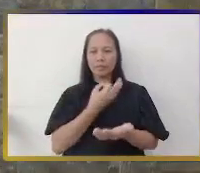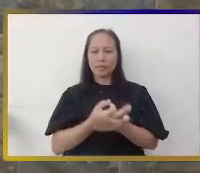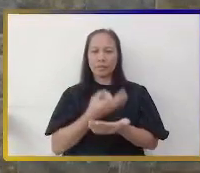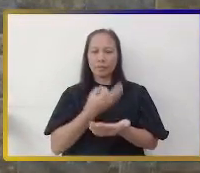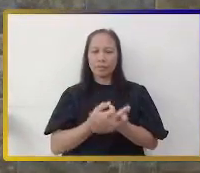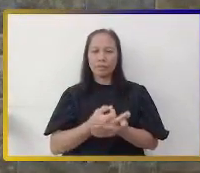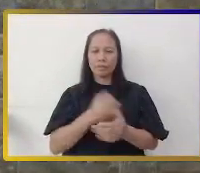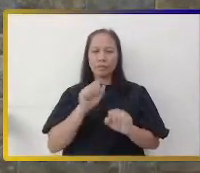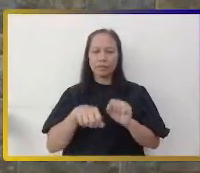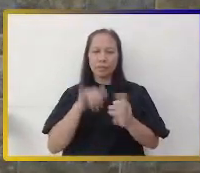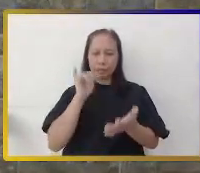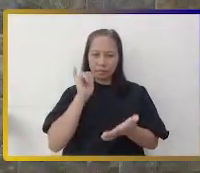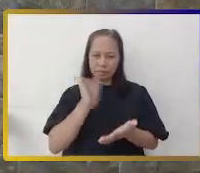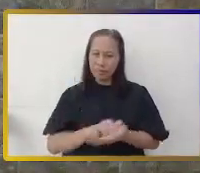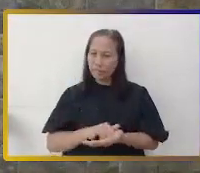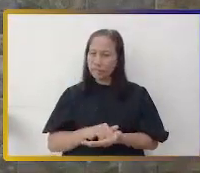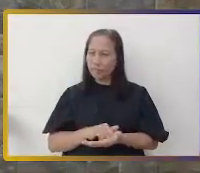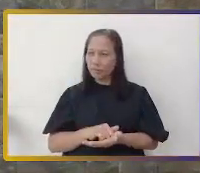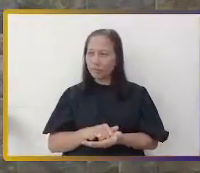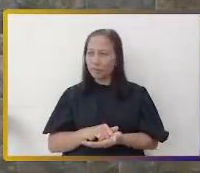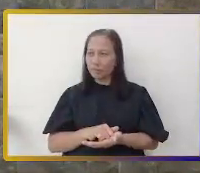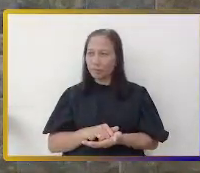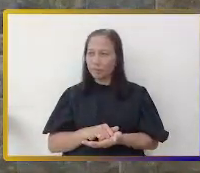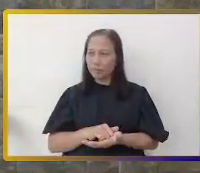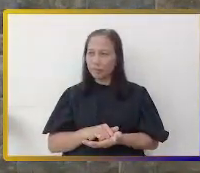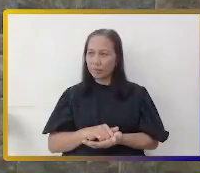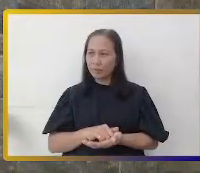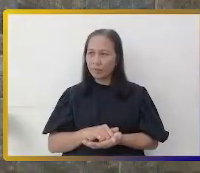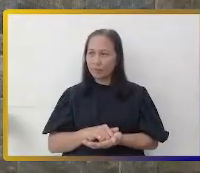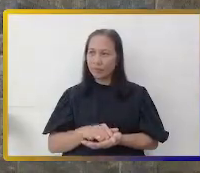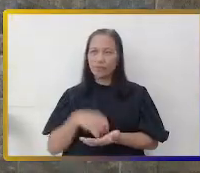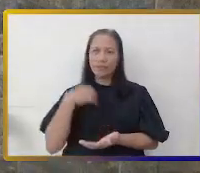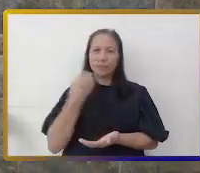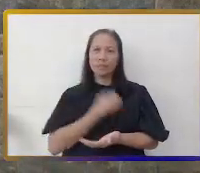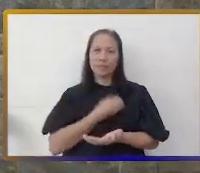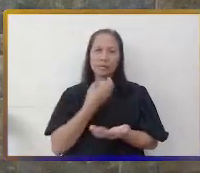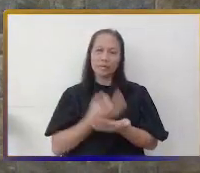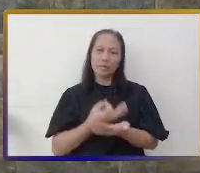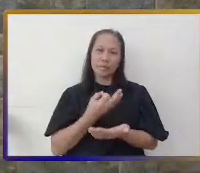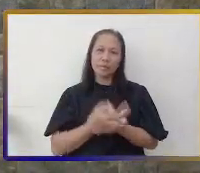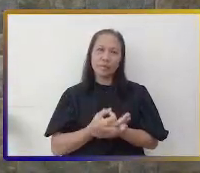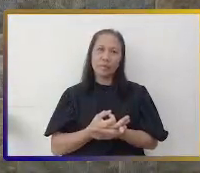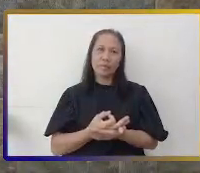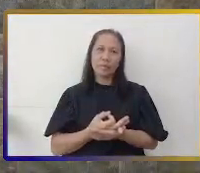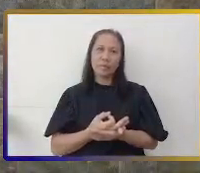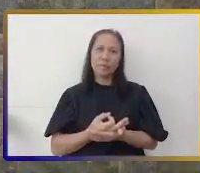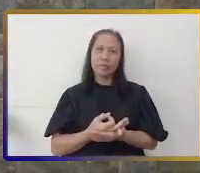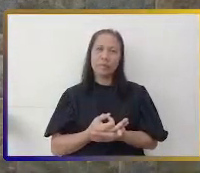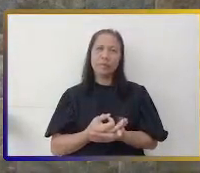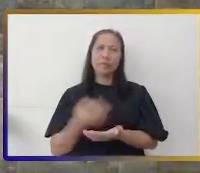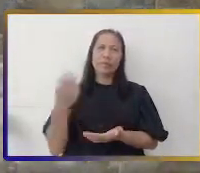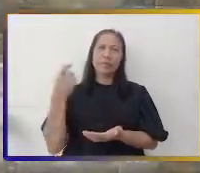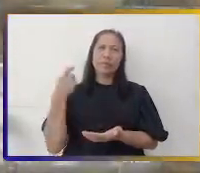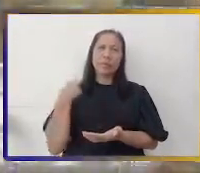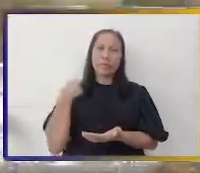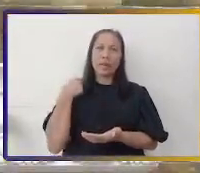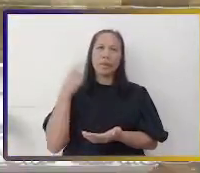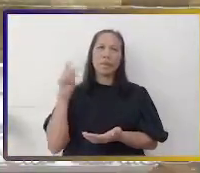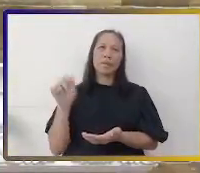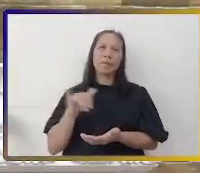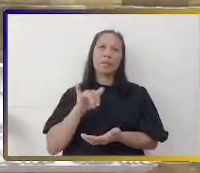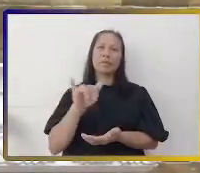Mga kaptid listen to para ganon yung per natin ay magkaroon ng Eternal